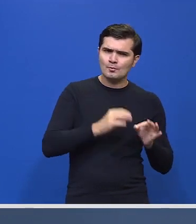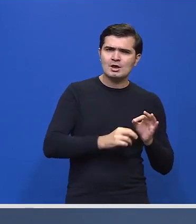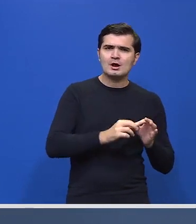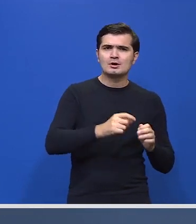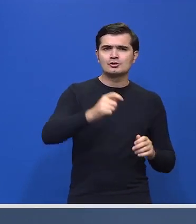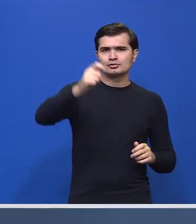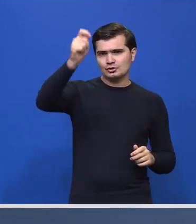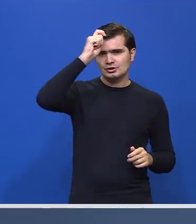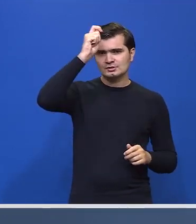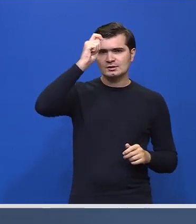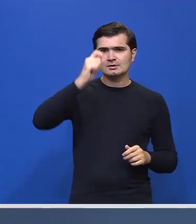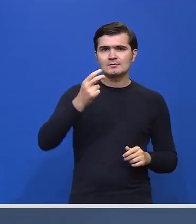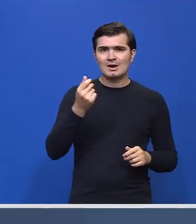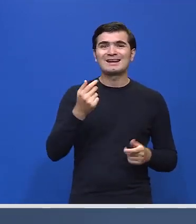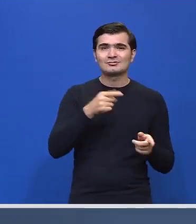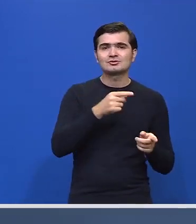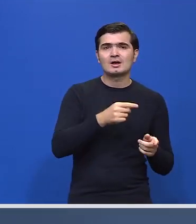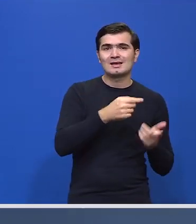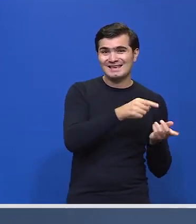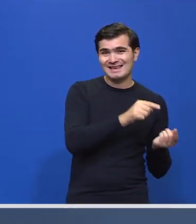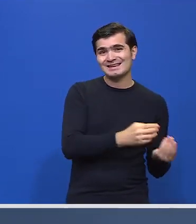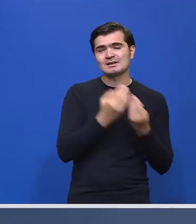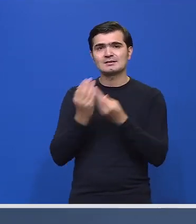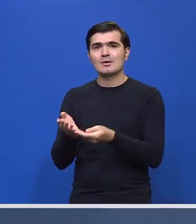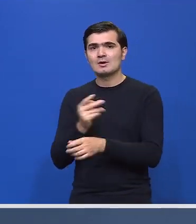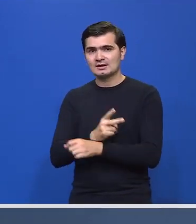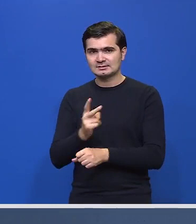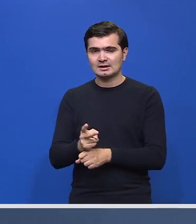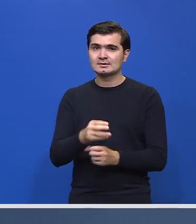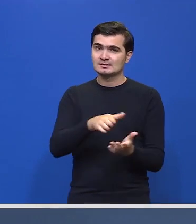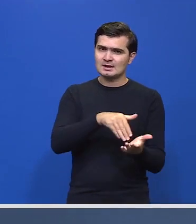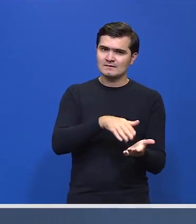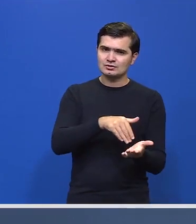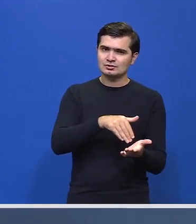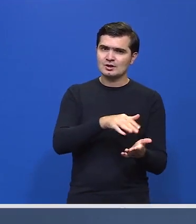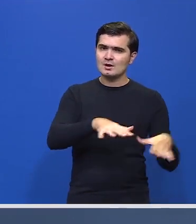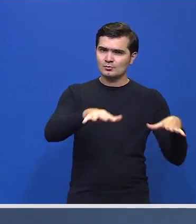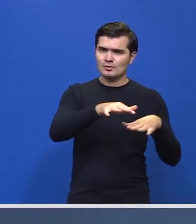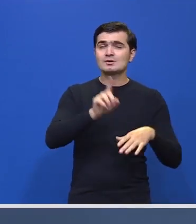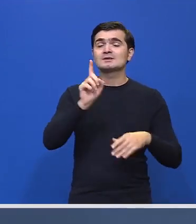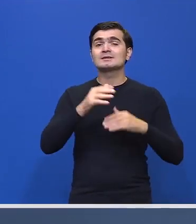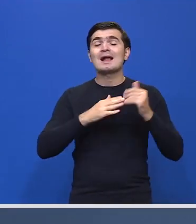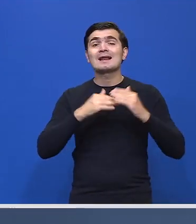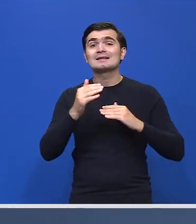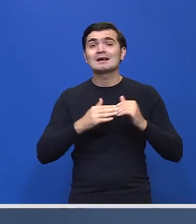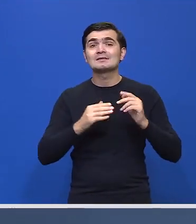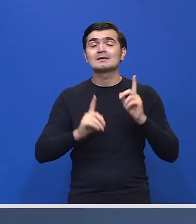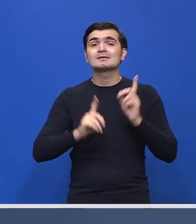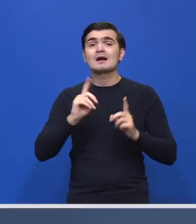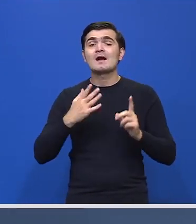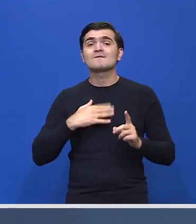cetățenii îi dau către stat. Serviciile publice vor fi de calitate atâta timp cât suntem întotdeauna într-un